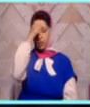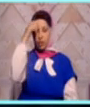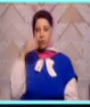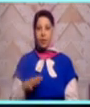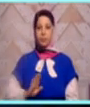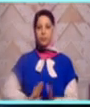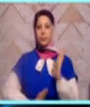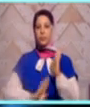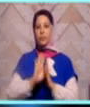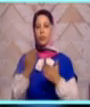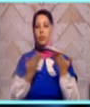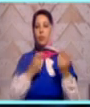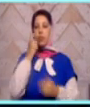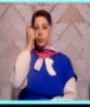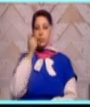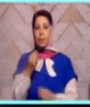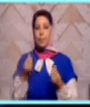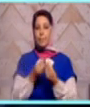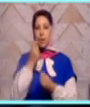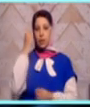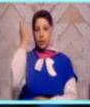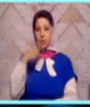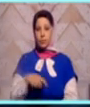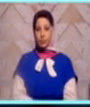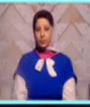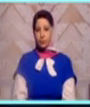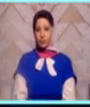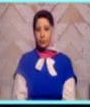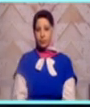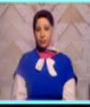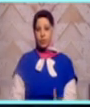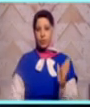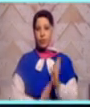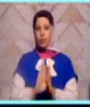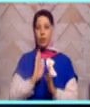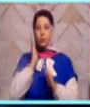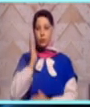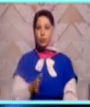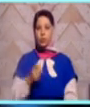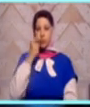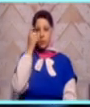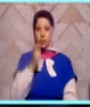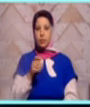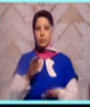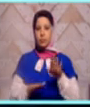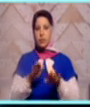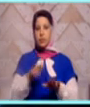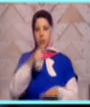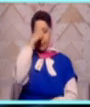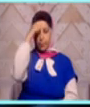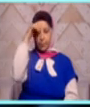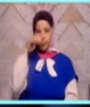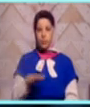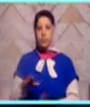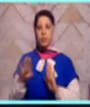الحراره وتفاعل الجسم مع هذا الارتفاع وعدم قدره منظمات الحراره في جسم الانسان